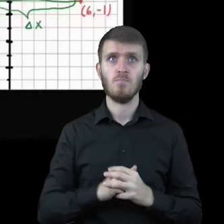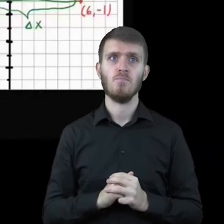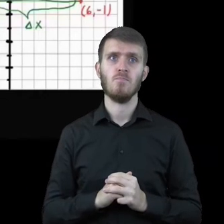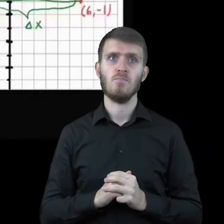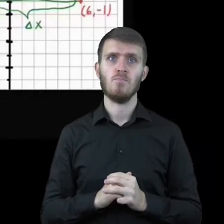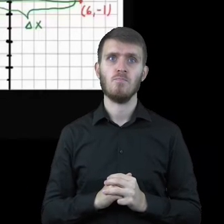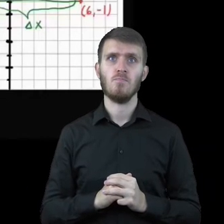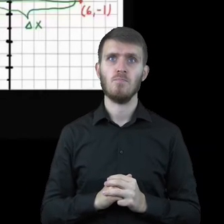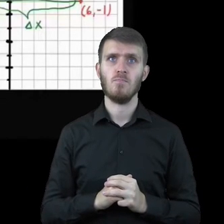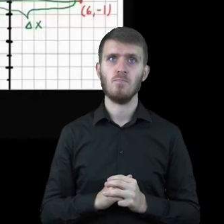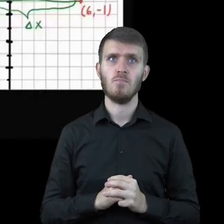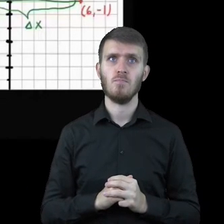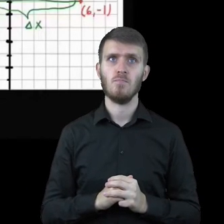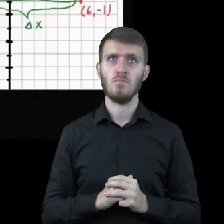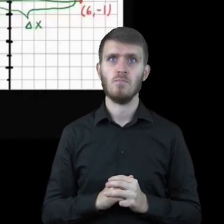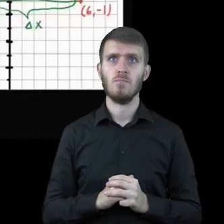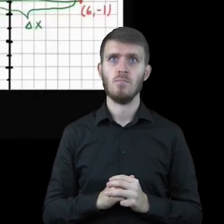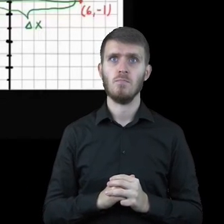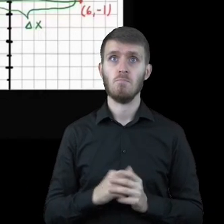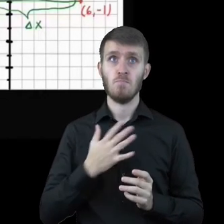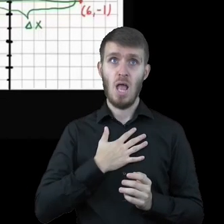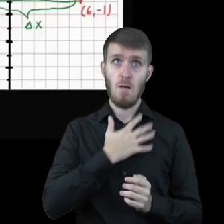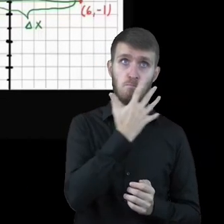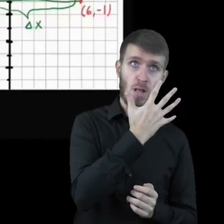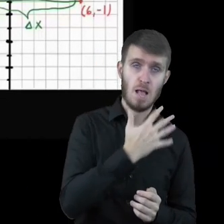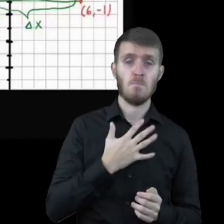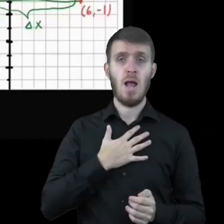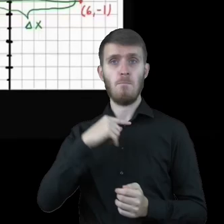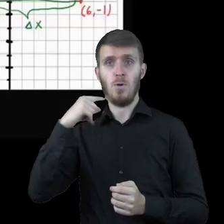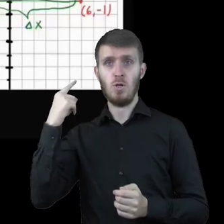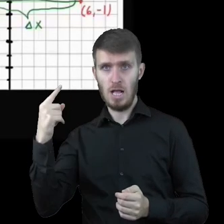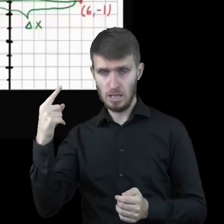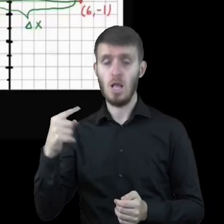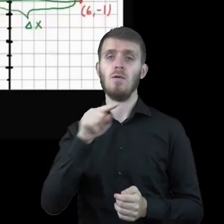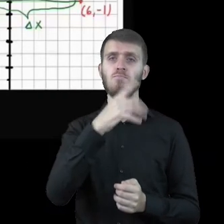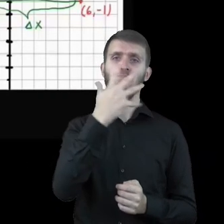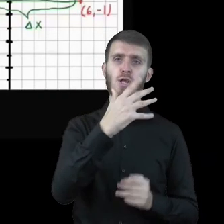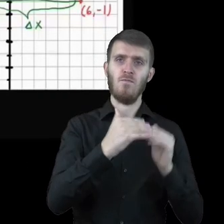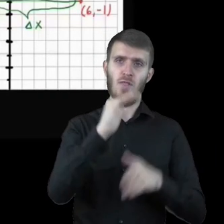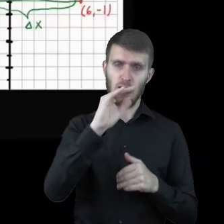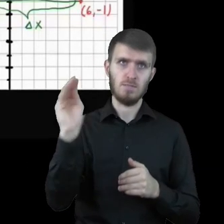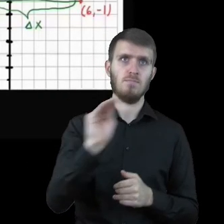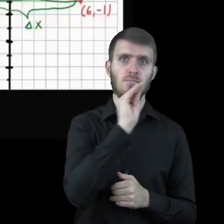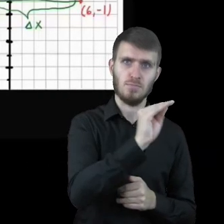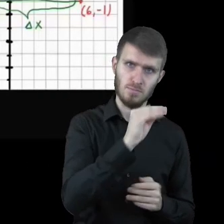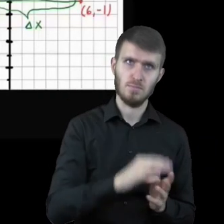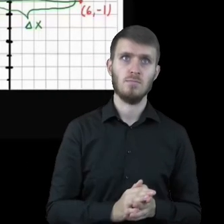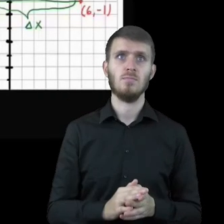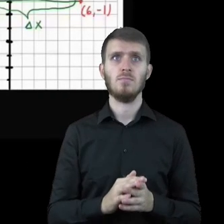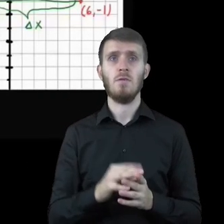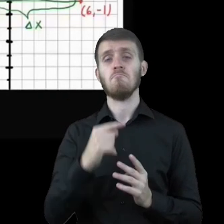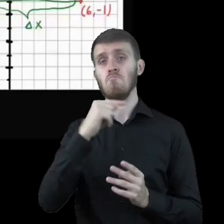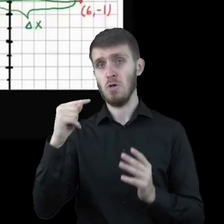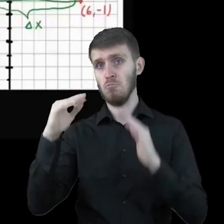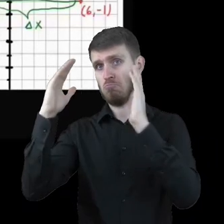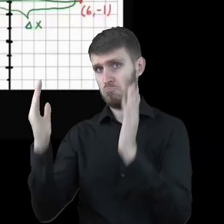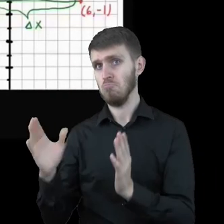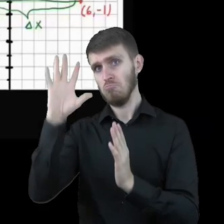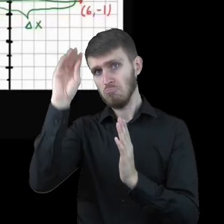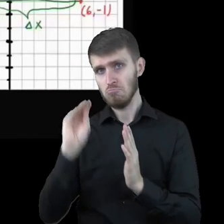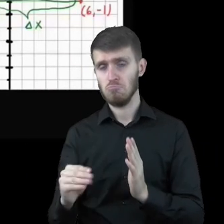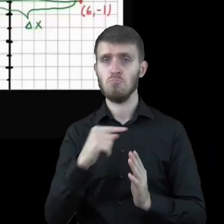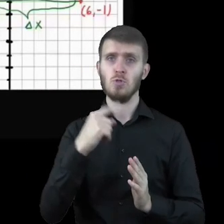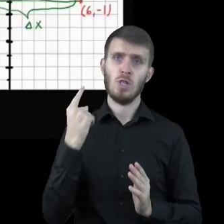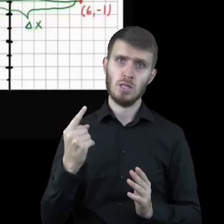delta Y to jest co? Od większego Y, czyli od pięciu, muszę